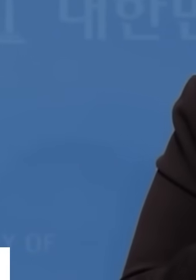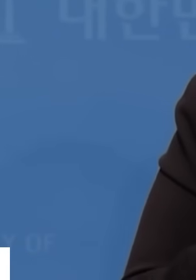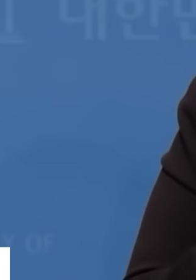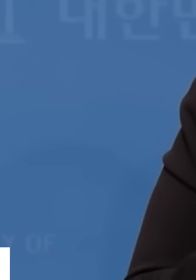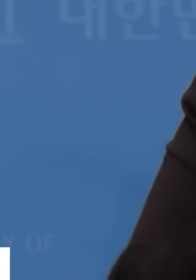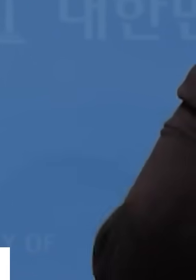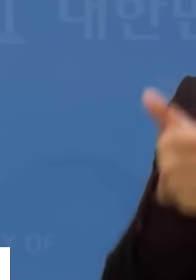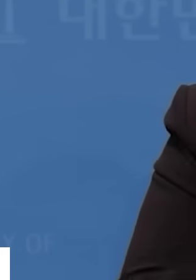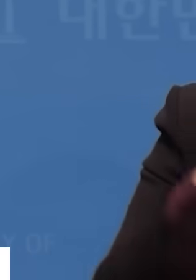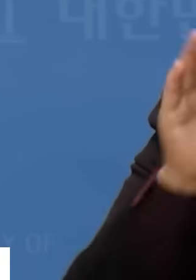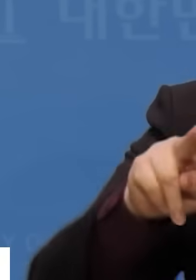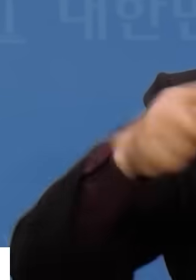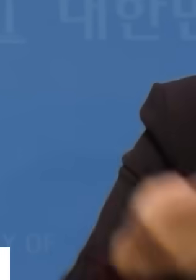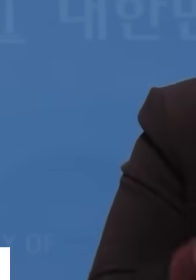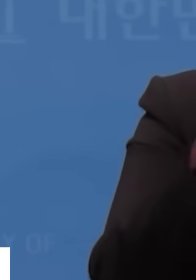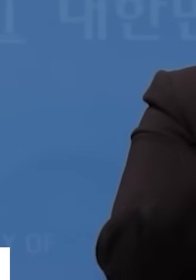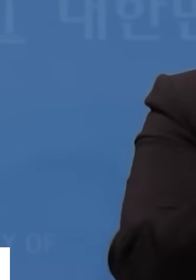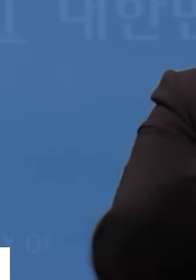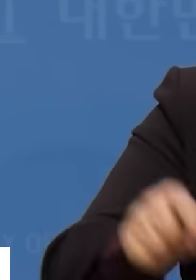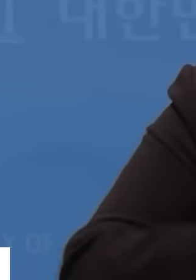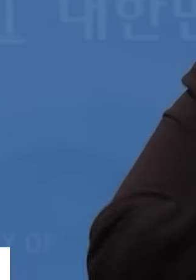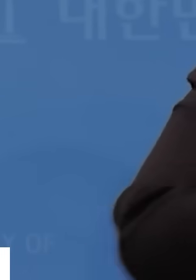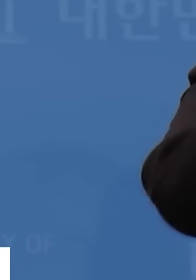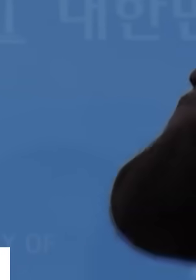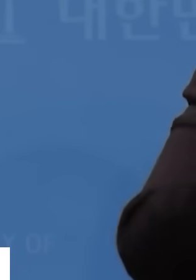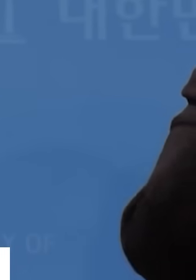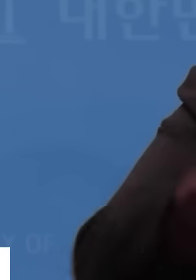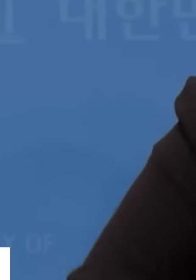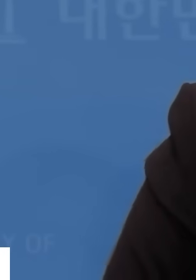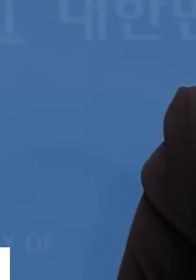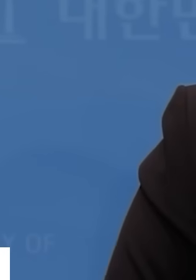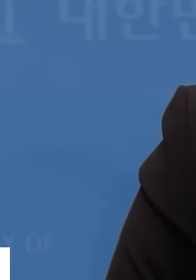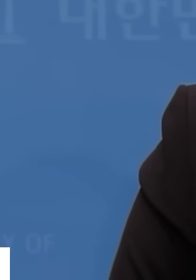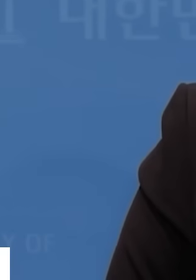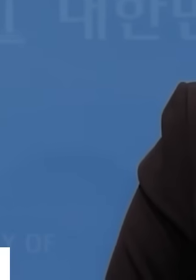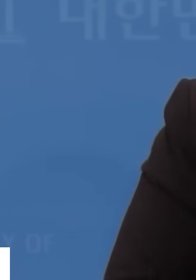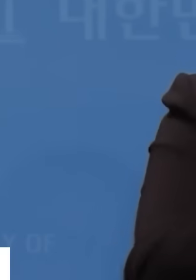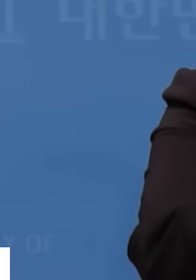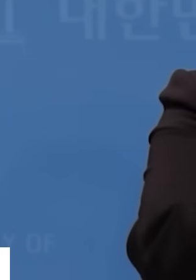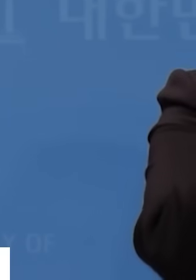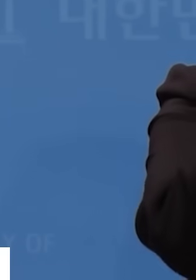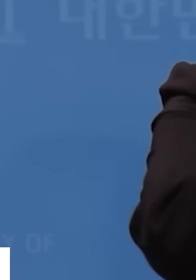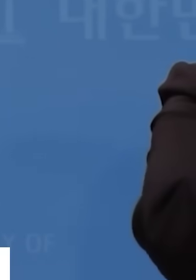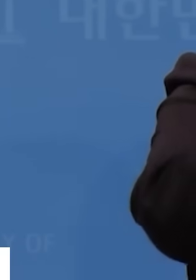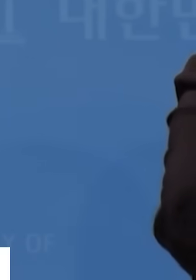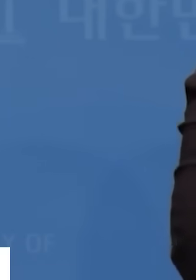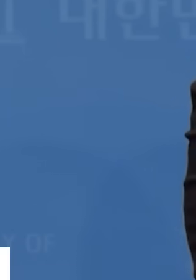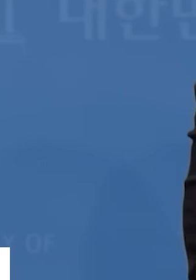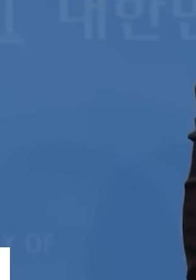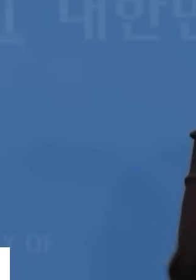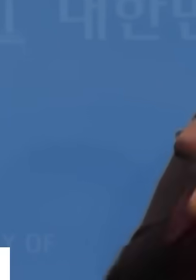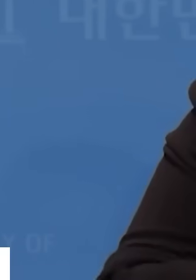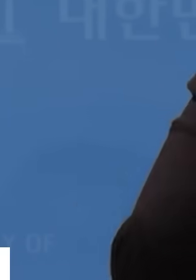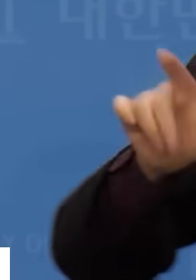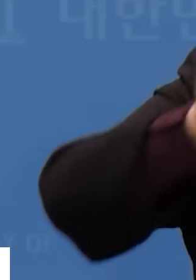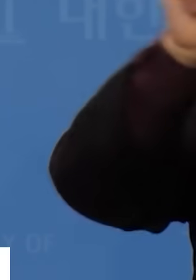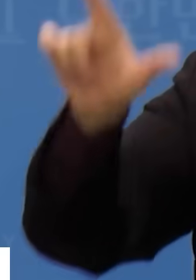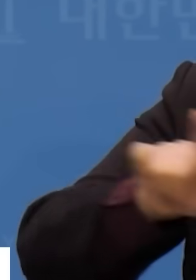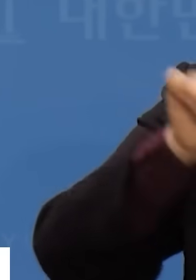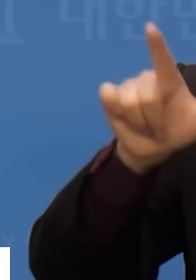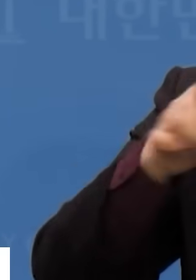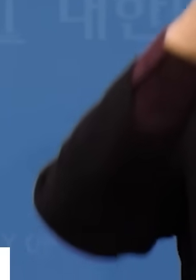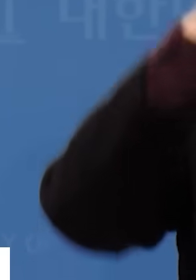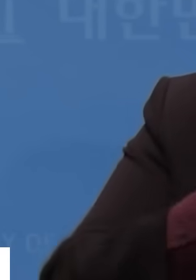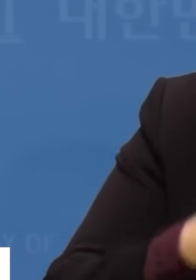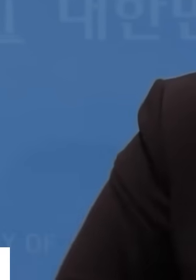아니 죽어서도 법의 테두리 안에서 살아갑니다. 법을 잘못 만들면 여러분의 생활 터전을 잃기도